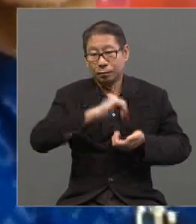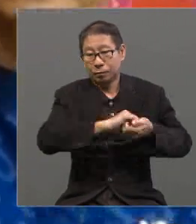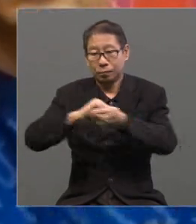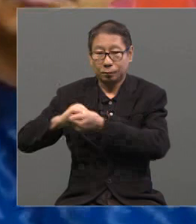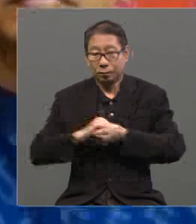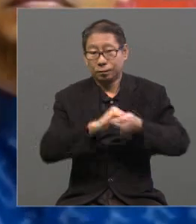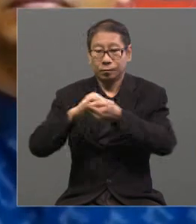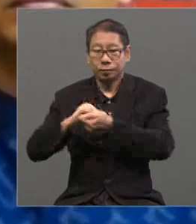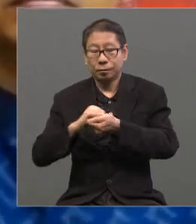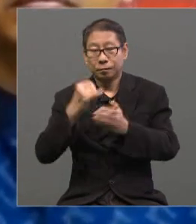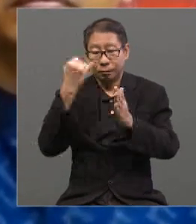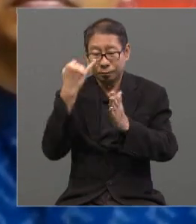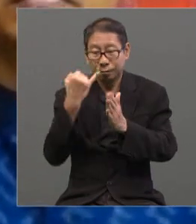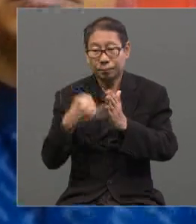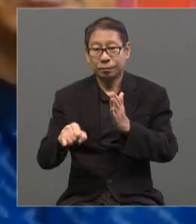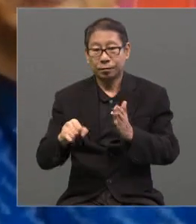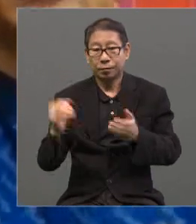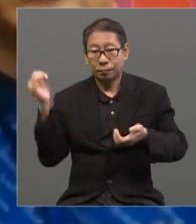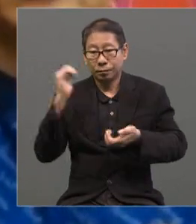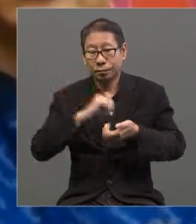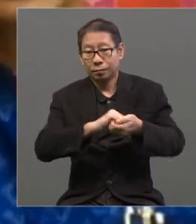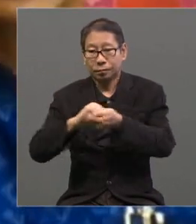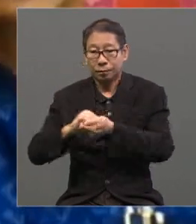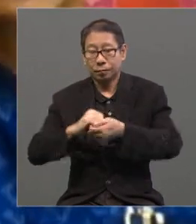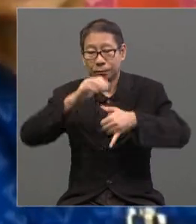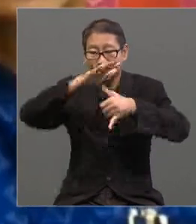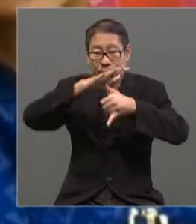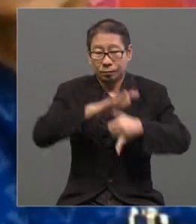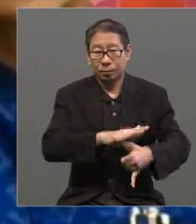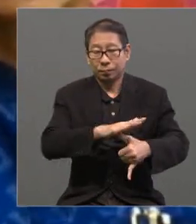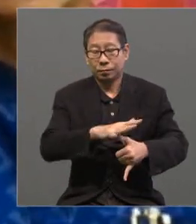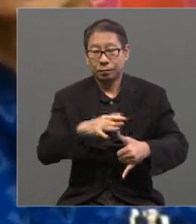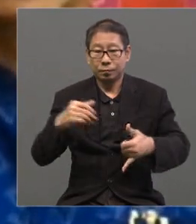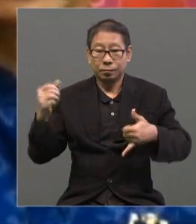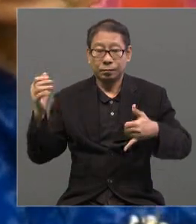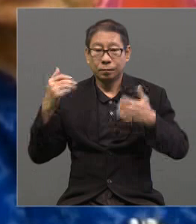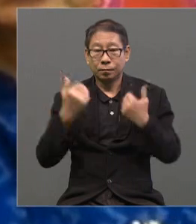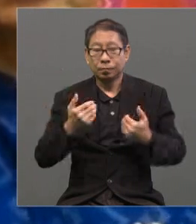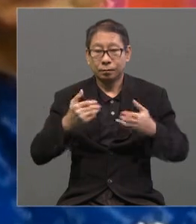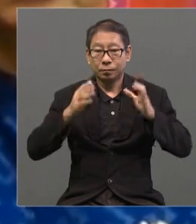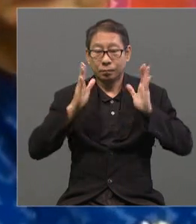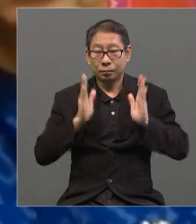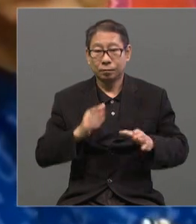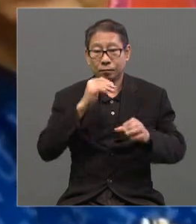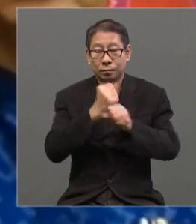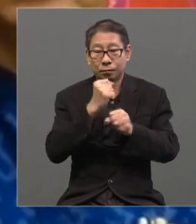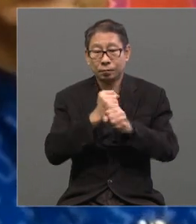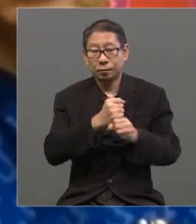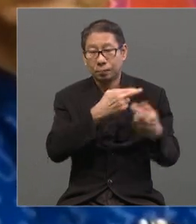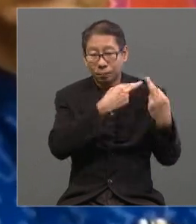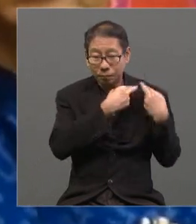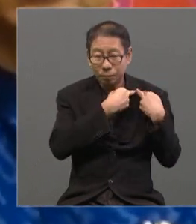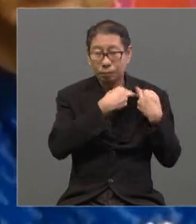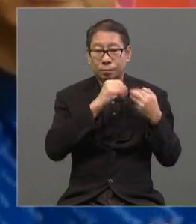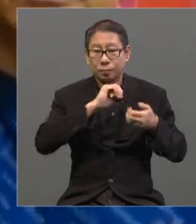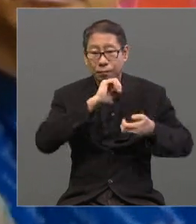เหล่านี้ก็จะเป็นความผิดในเรื่องของการร่วมการทำร้ายร่างกายอีกส่วนนึงก็คือในส่วนของเจ้าหน้าที่รัฐนะที่จะทำความผิดนะครับนะ